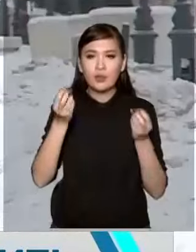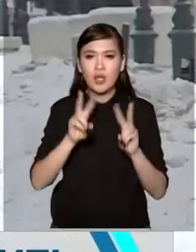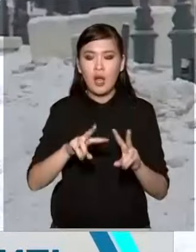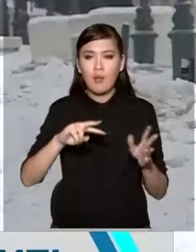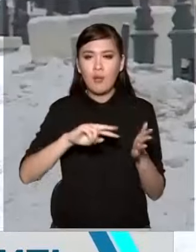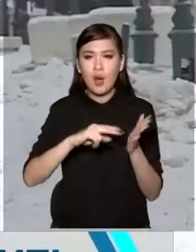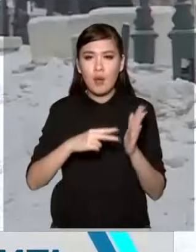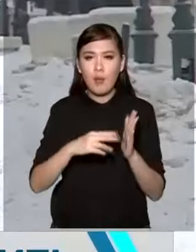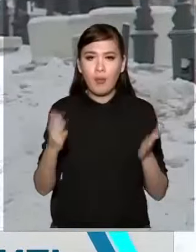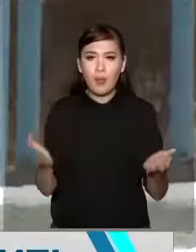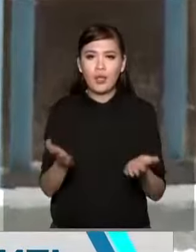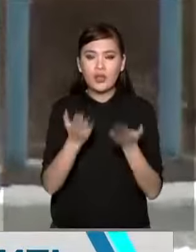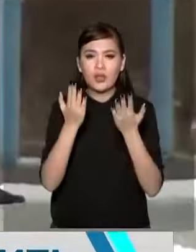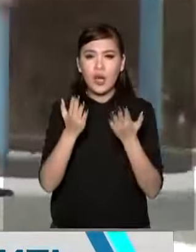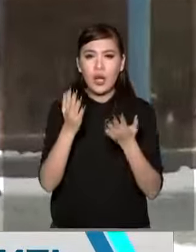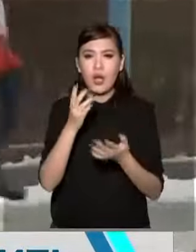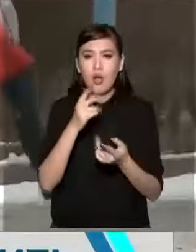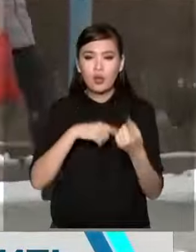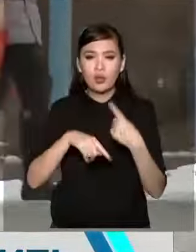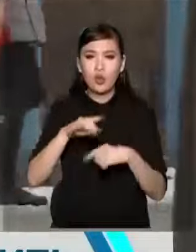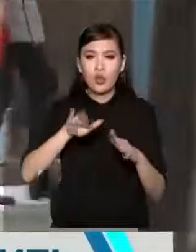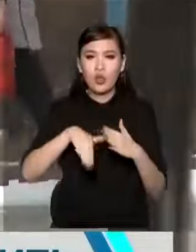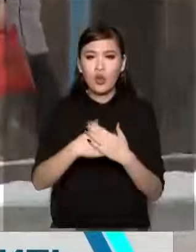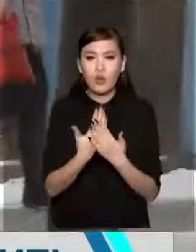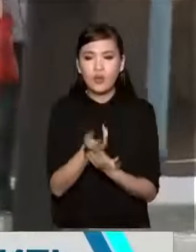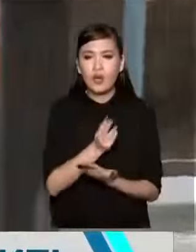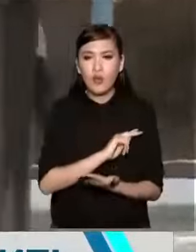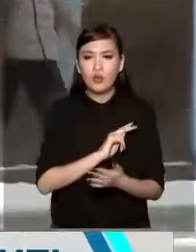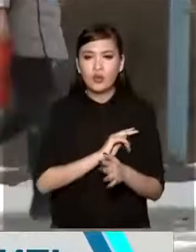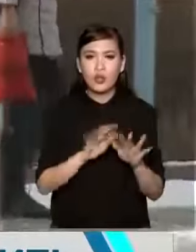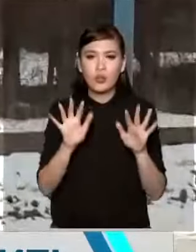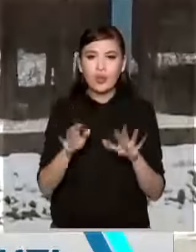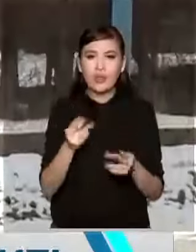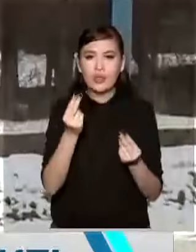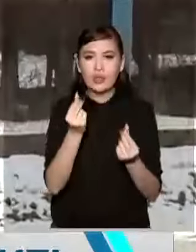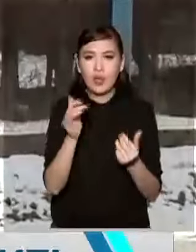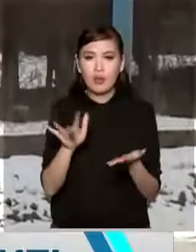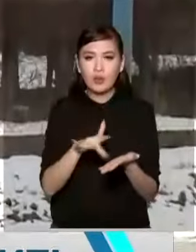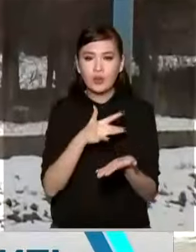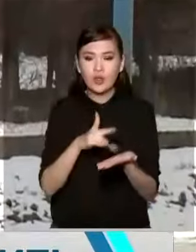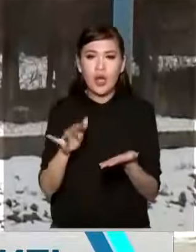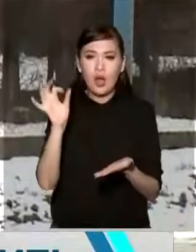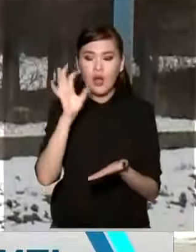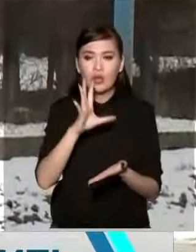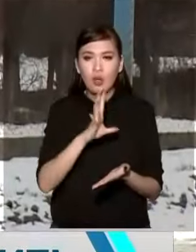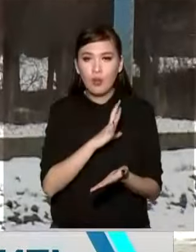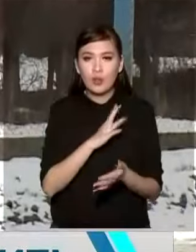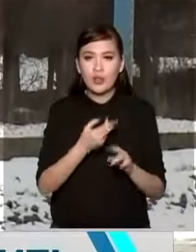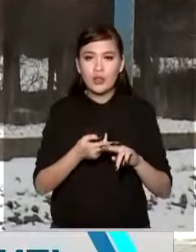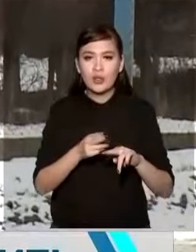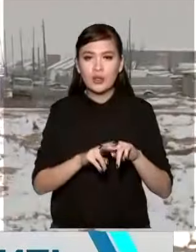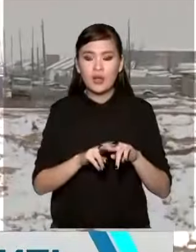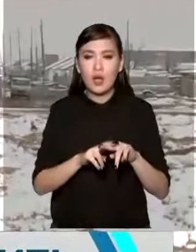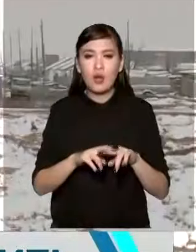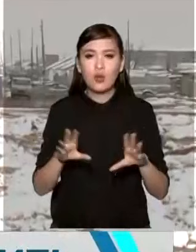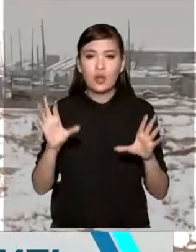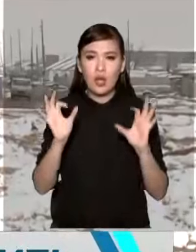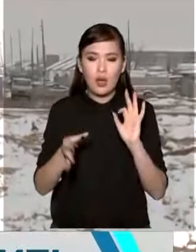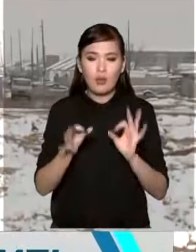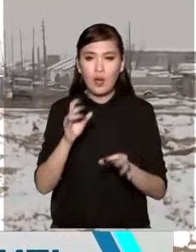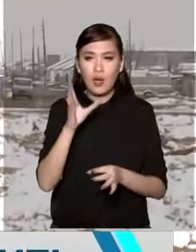для поддержки предпринимательства и открытия новых рабочих мест. Денег в бюджете на реализацию этих задач достаточно,